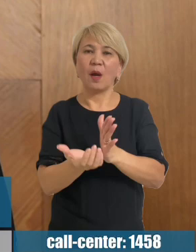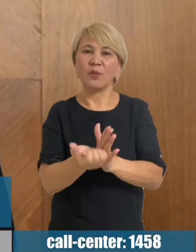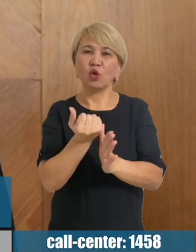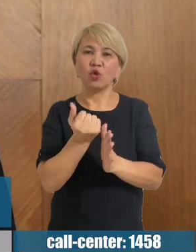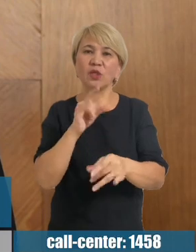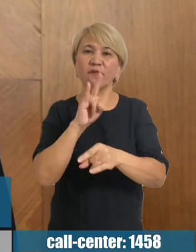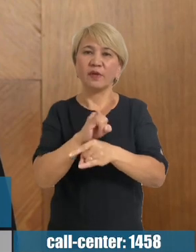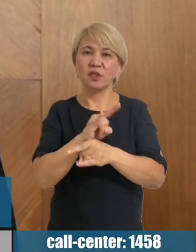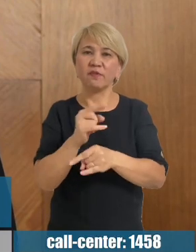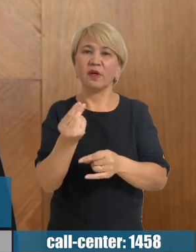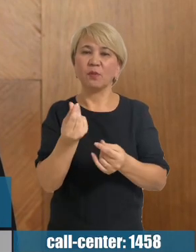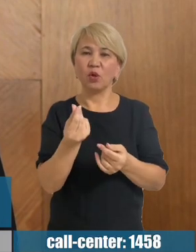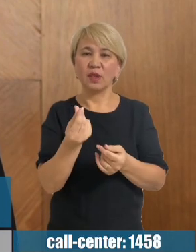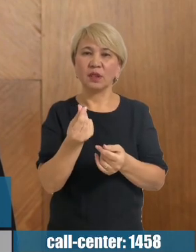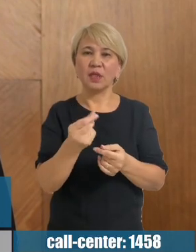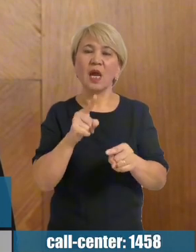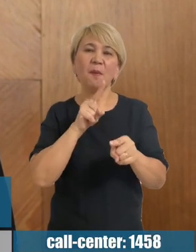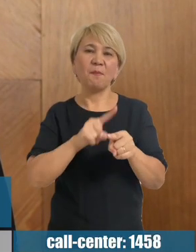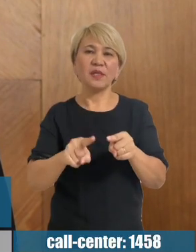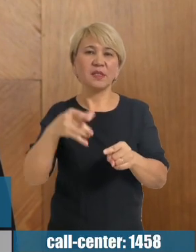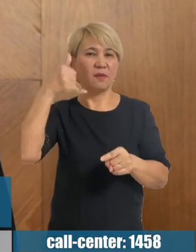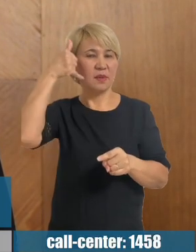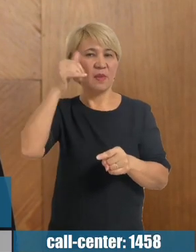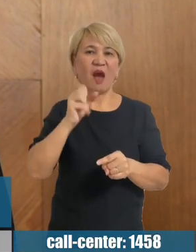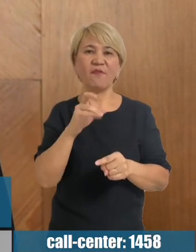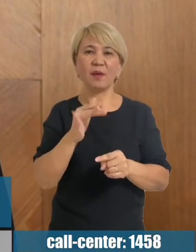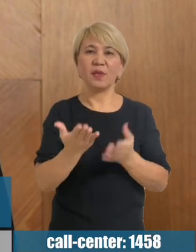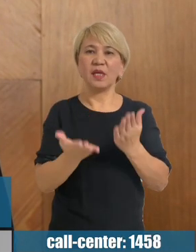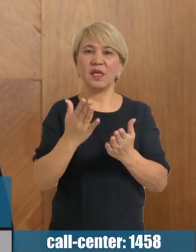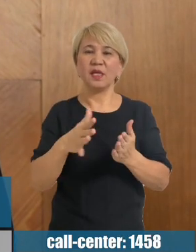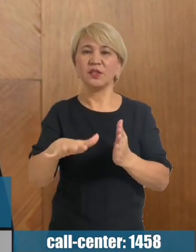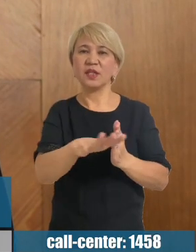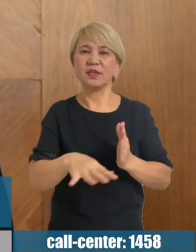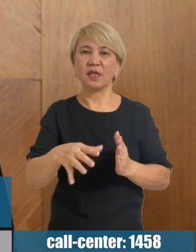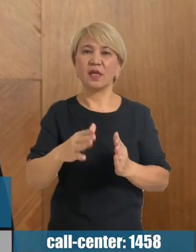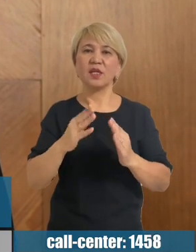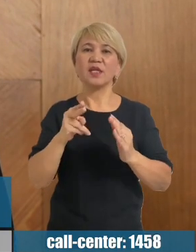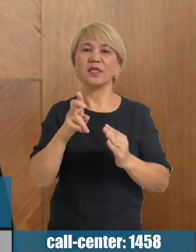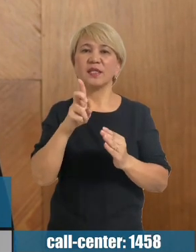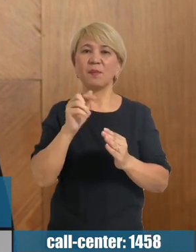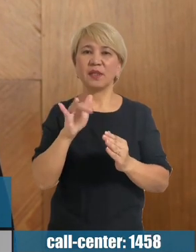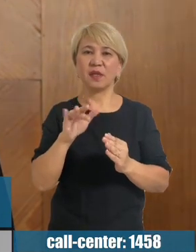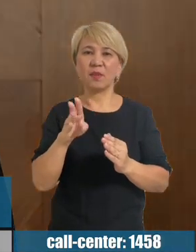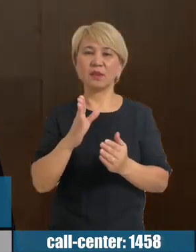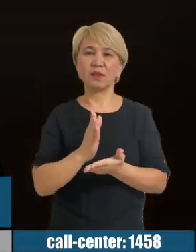фальшивых банкнот незамедлительно обратиться в АФМ или территориальные департаменты.